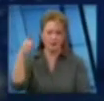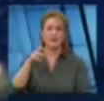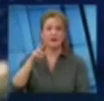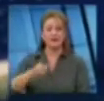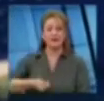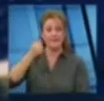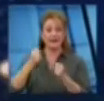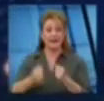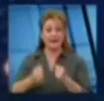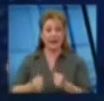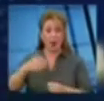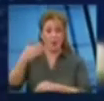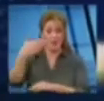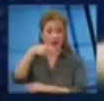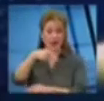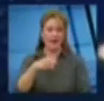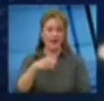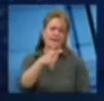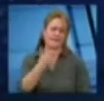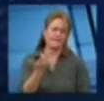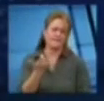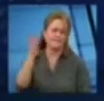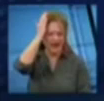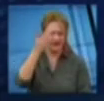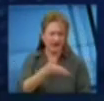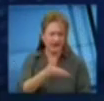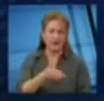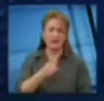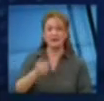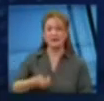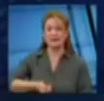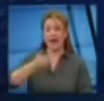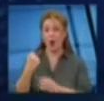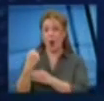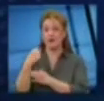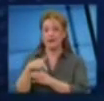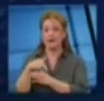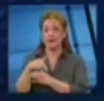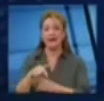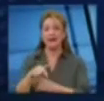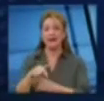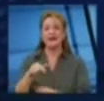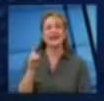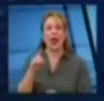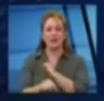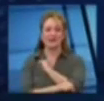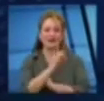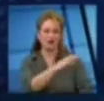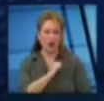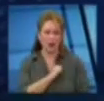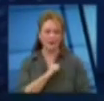גביר. יש לך שר לנגב והגליל, אבל גם לחוסן הלאומי, זה יצחק שמעון וסרלאוף. ויש לך